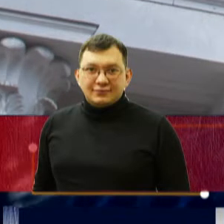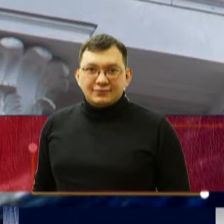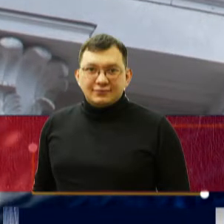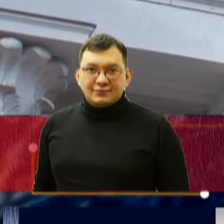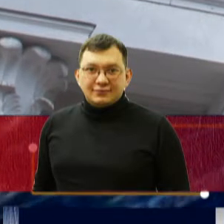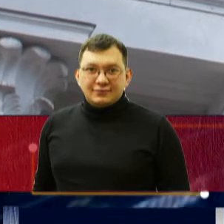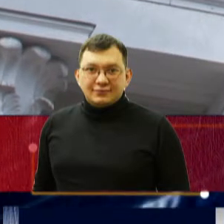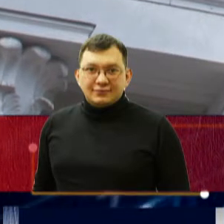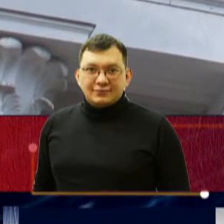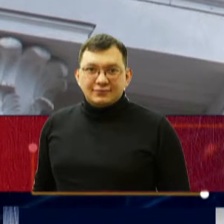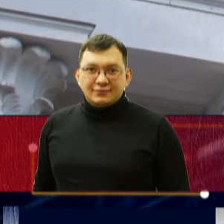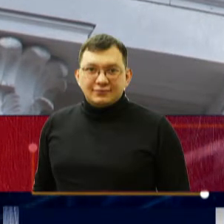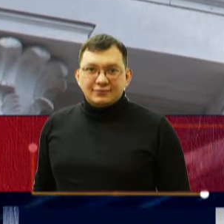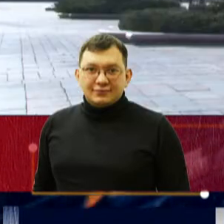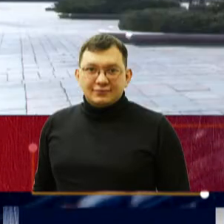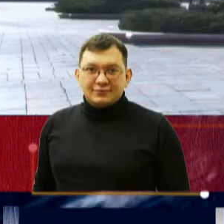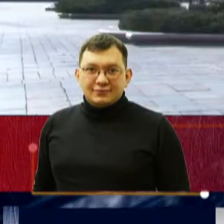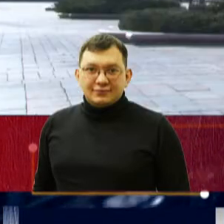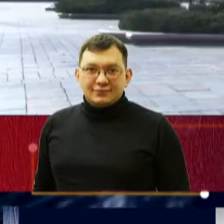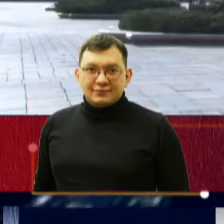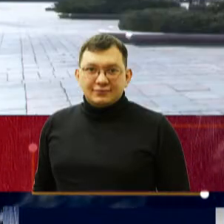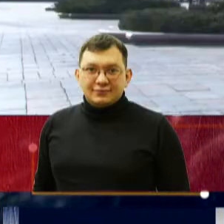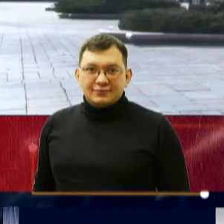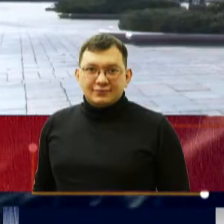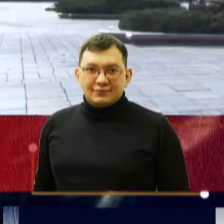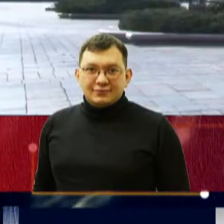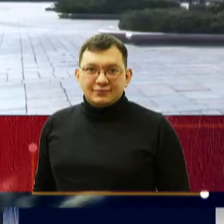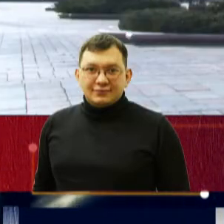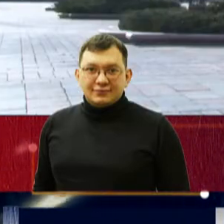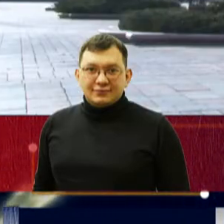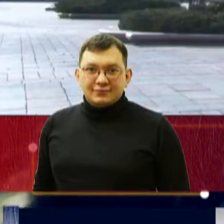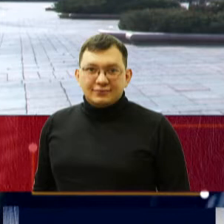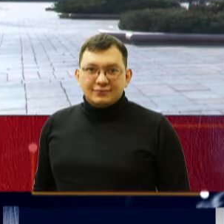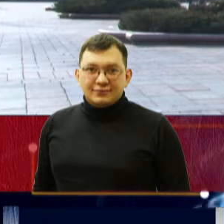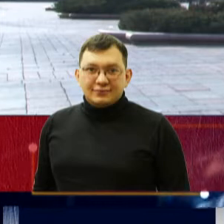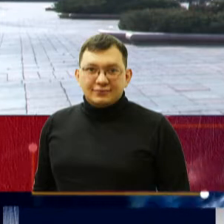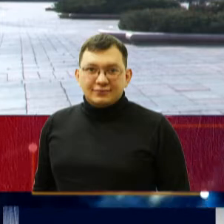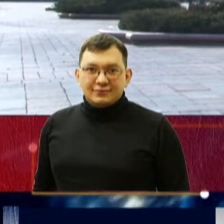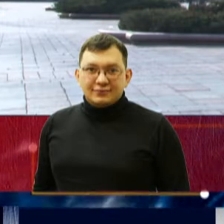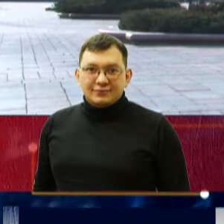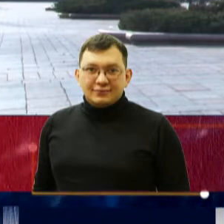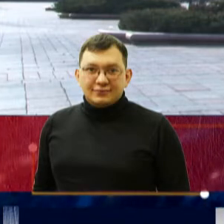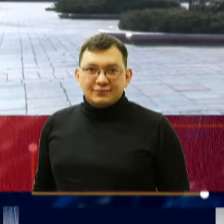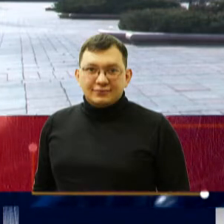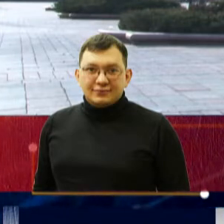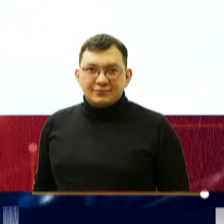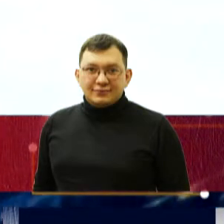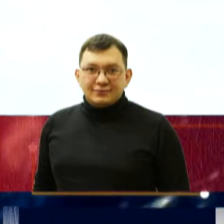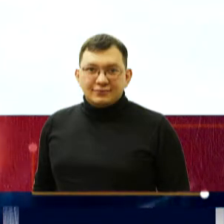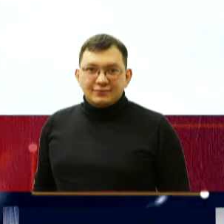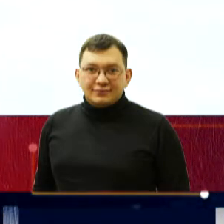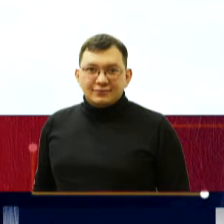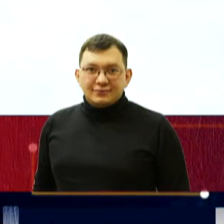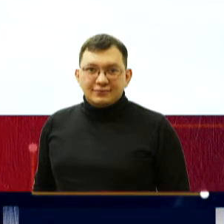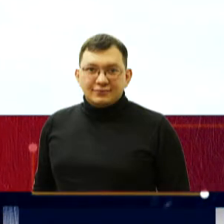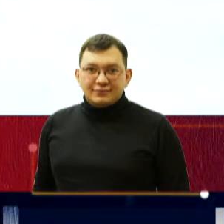результати і оцінюють, власне, результати їхньої діяльності не лише в парламенті, але і в уряді, і, власне, і діяльність